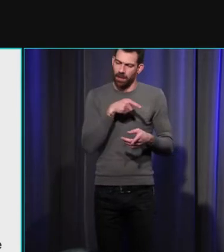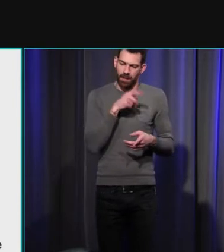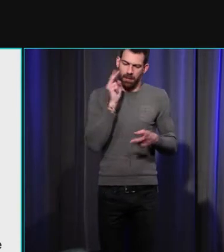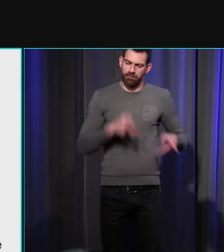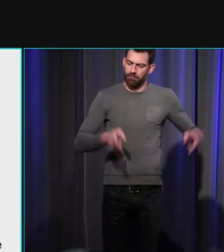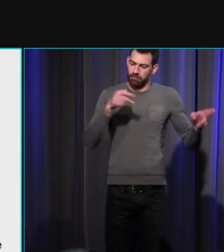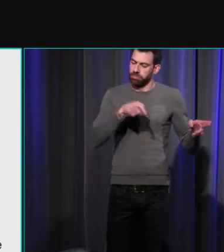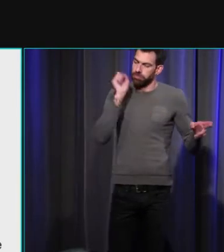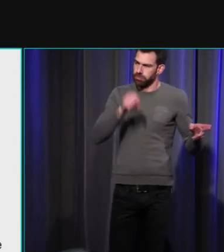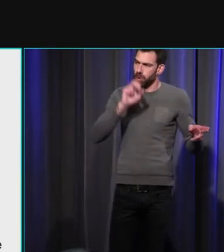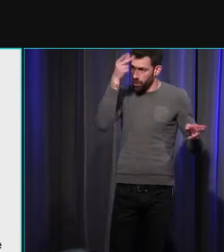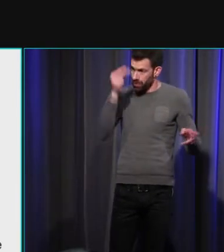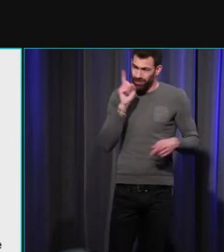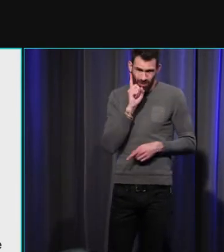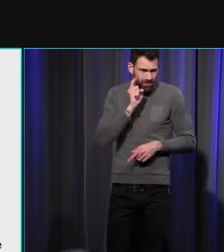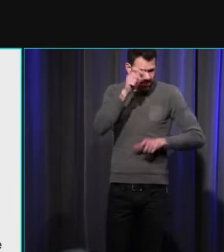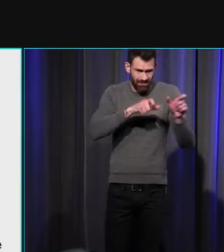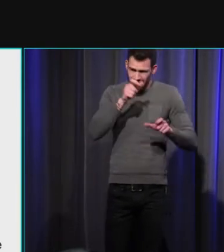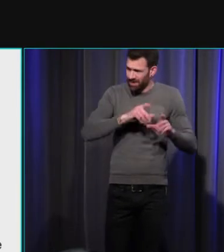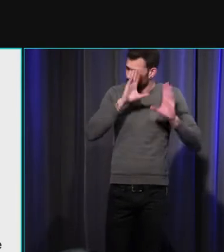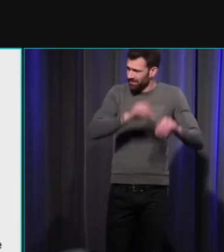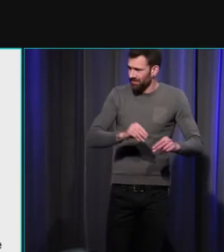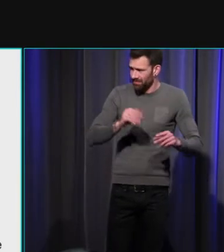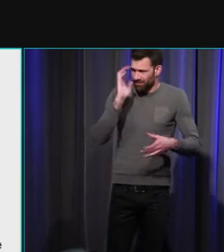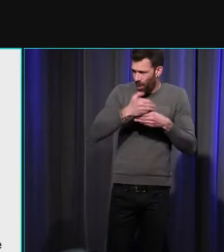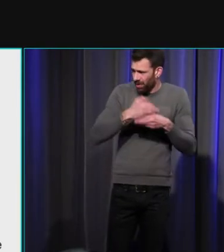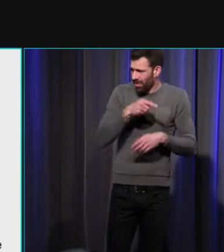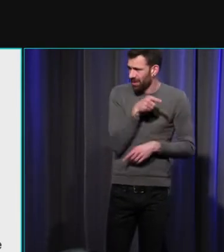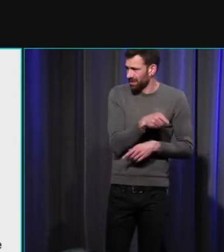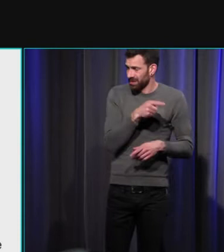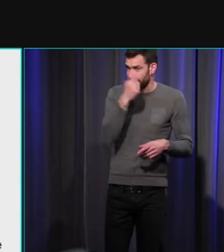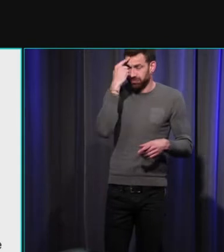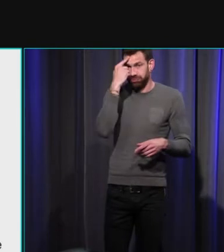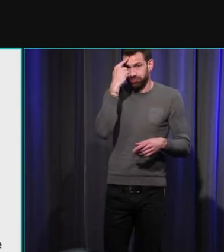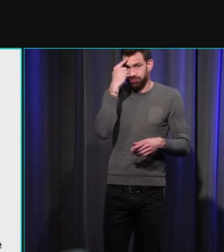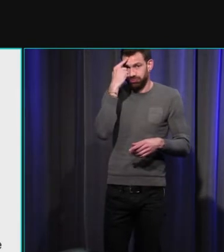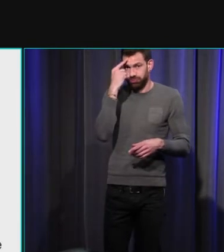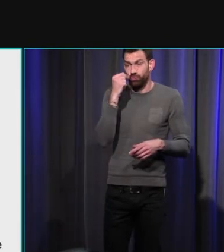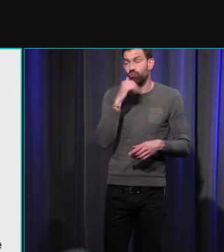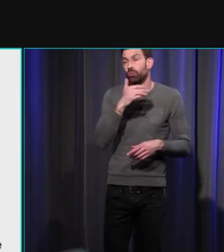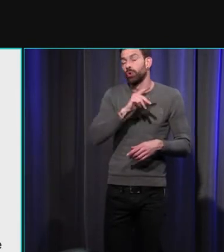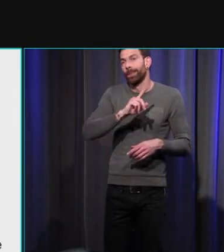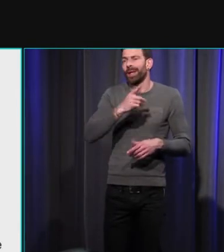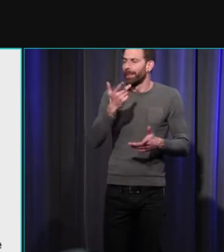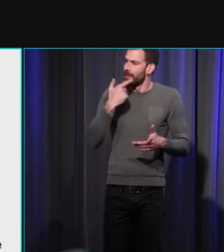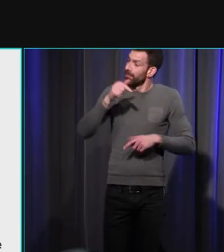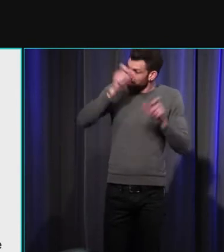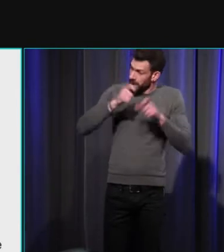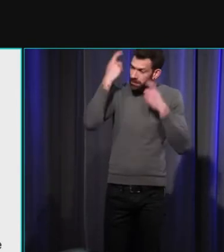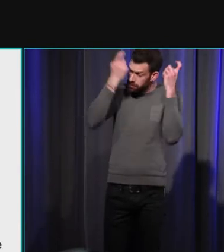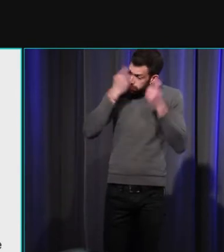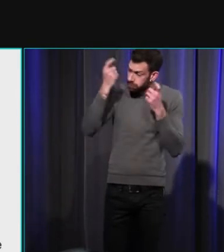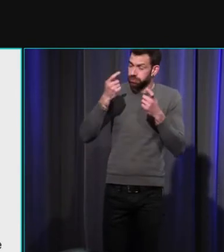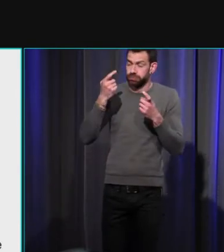d'antenne discours parce que les gens du moyen âge dans leur tête ils y pensaient pas à tous les jours mais les intellectuels réfléchissait beaucoup à ces